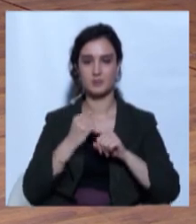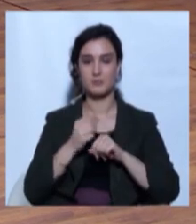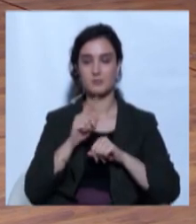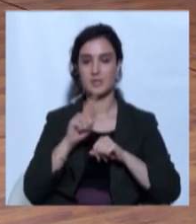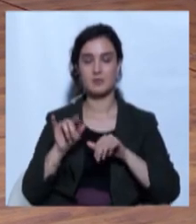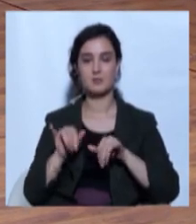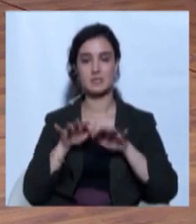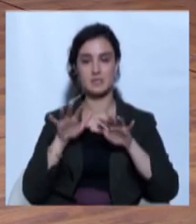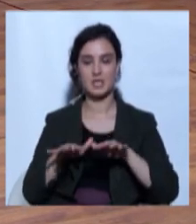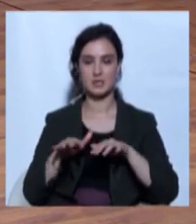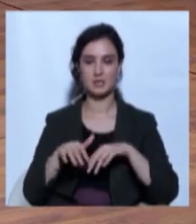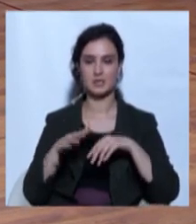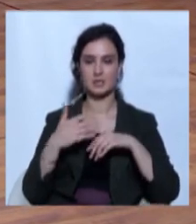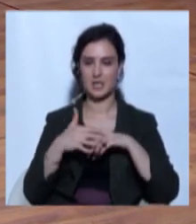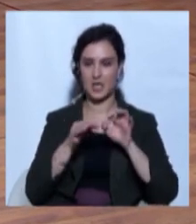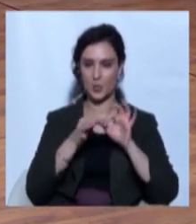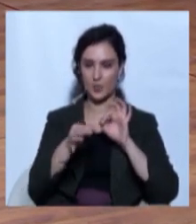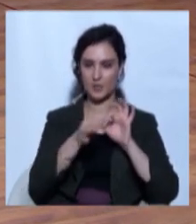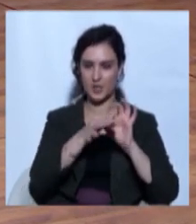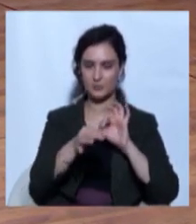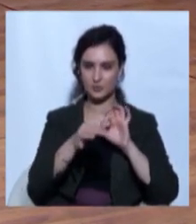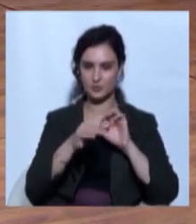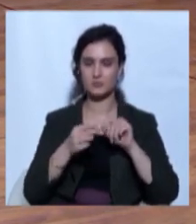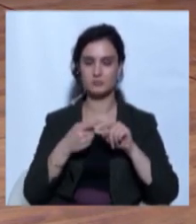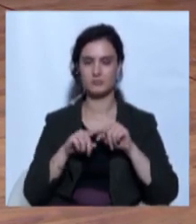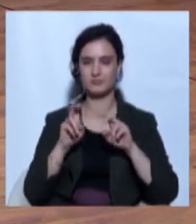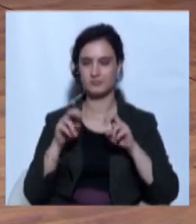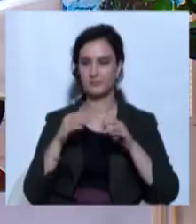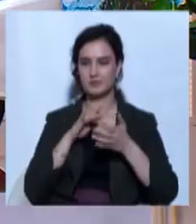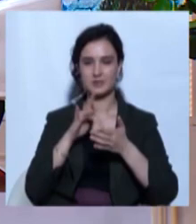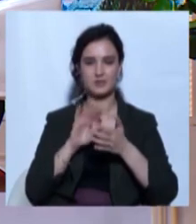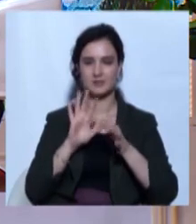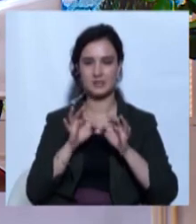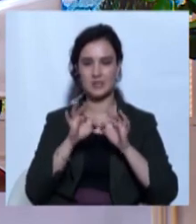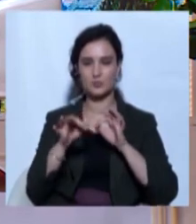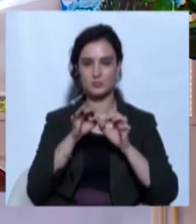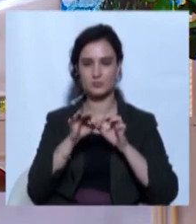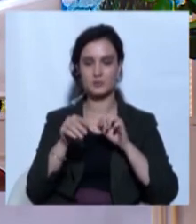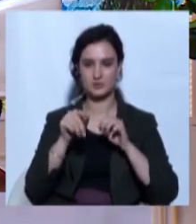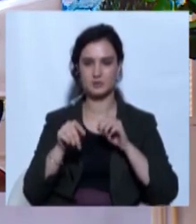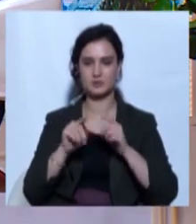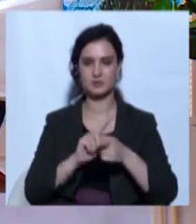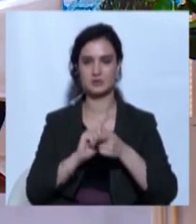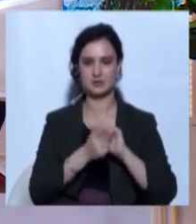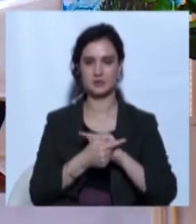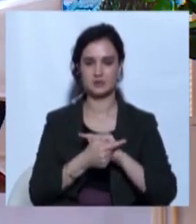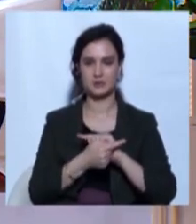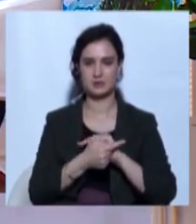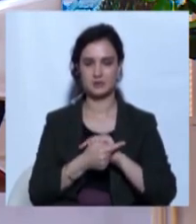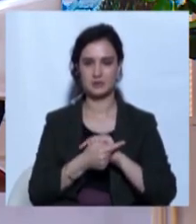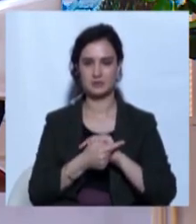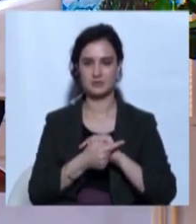სად? გარეუბნებში, როგორც წესი, გარეუბნები საძილეუბნებად იქცევა ხოლმე